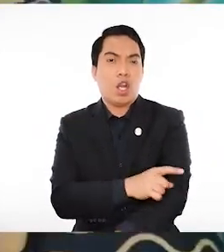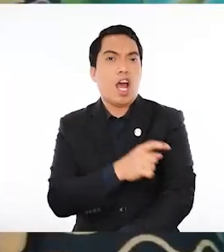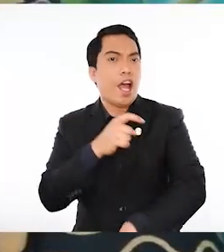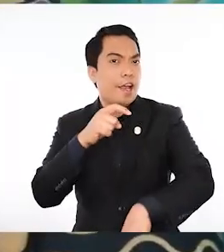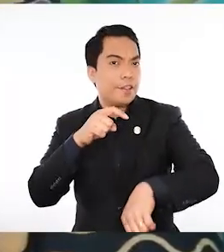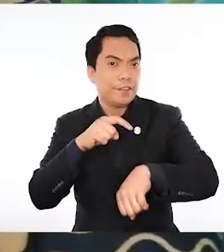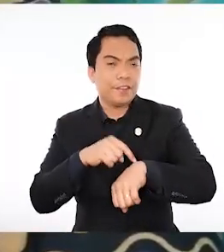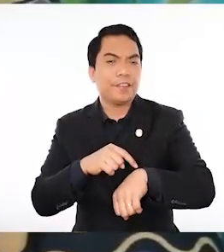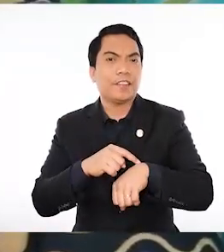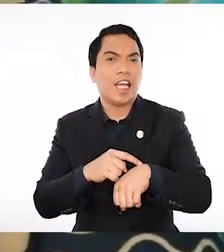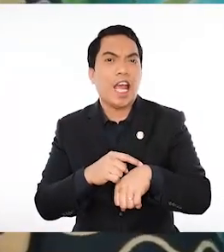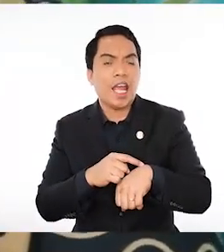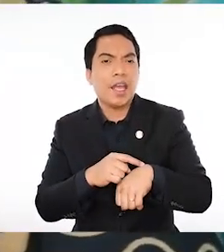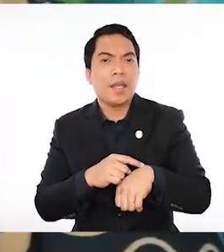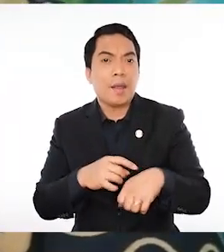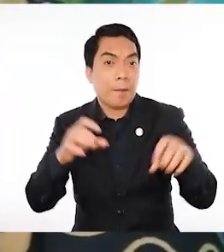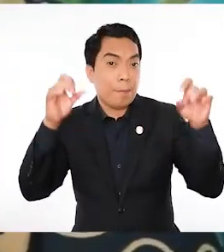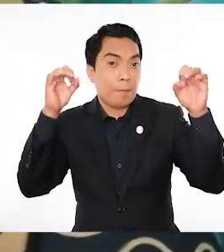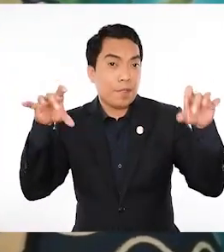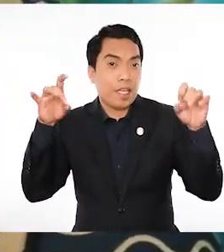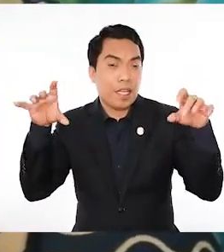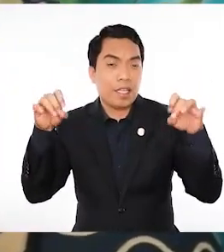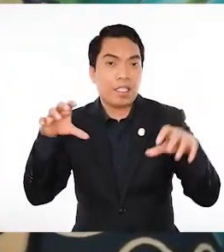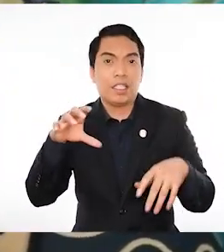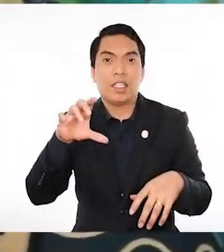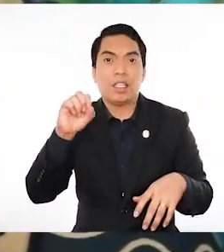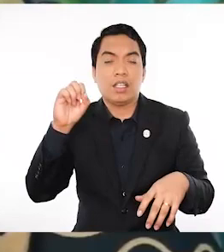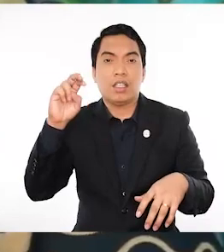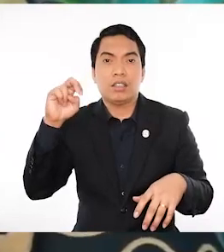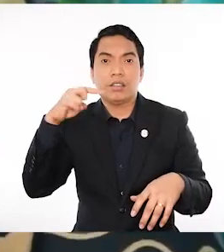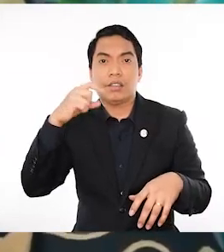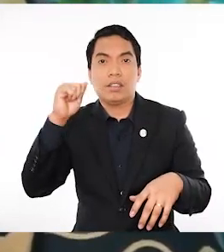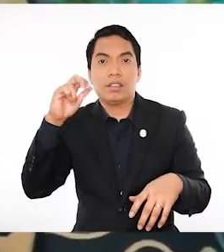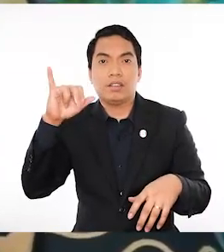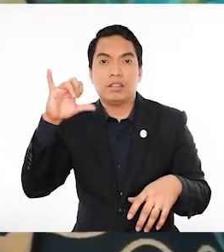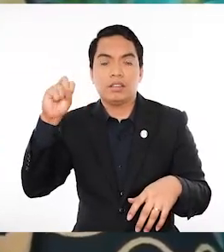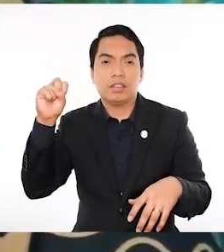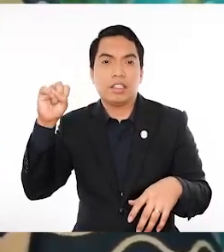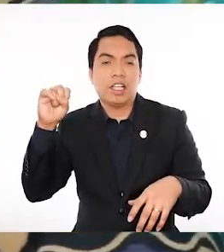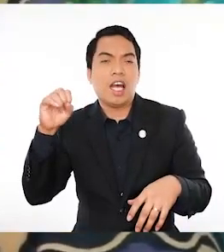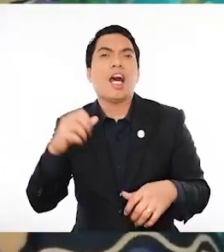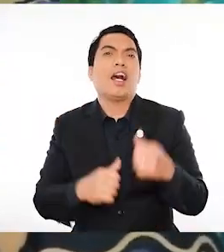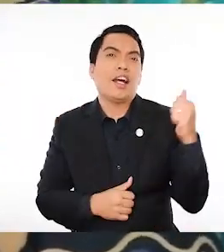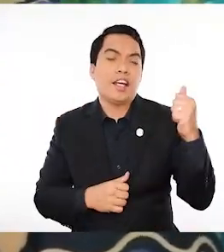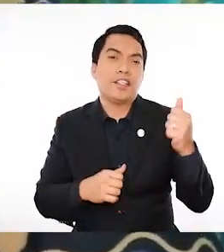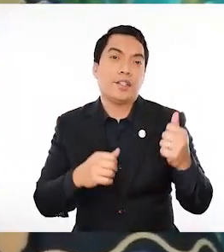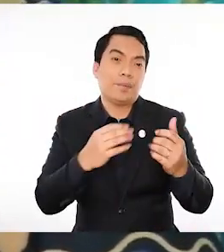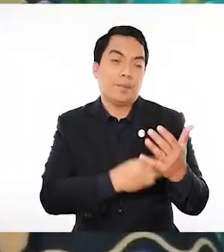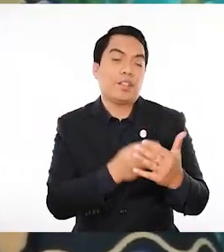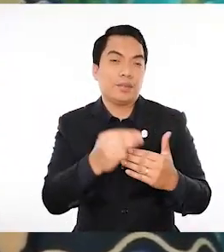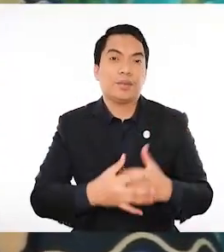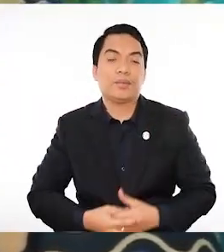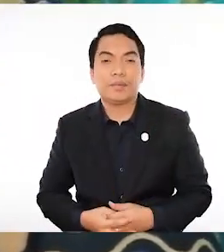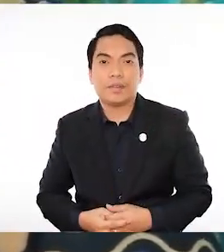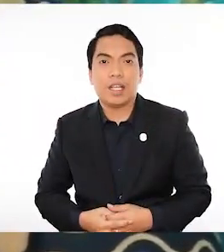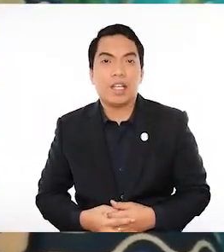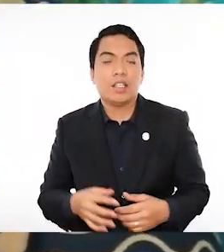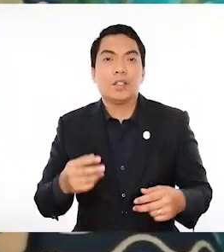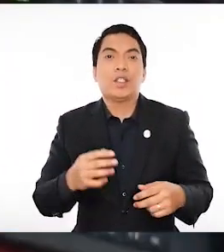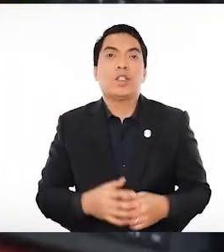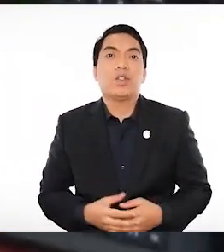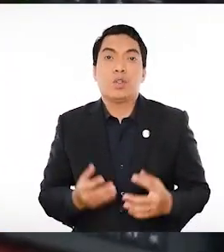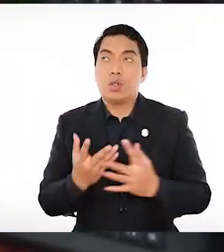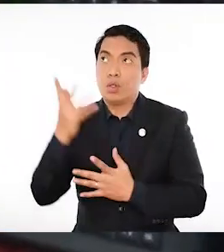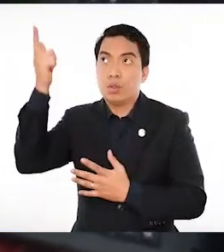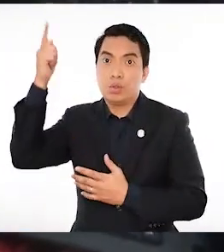buhay ang pagtitinda po ng longganisa, skinless, lumpia at barbecue. Sa awa po at tulong ng ating